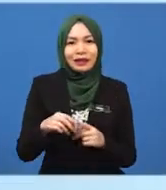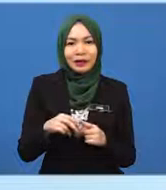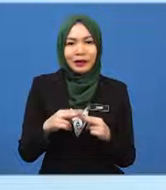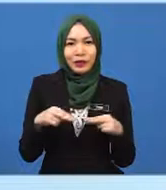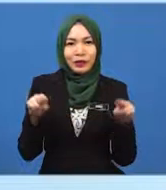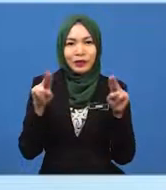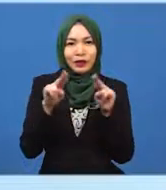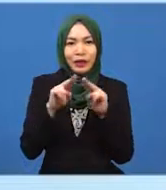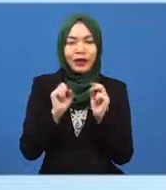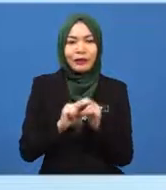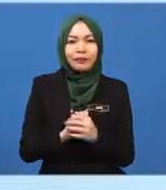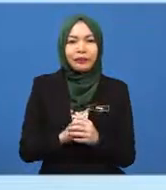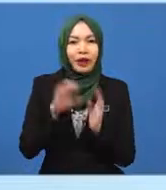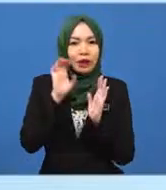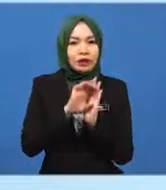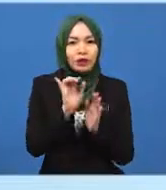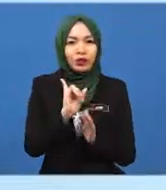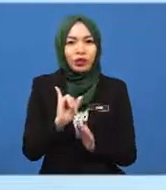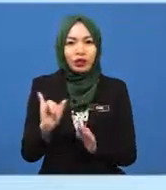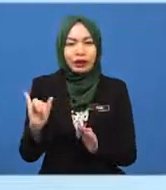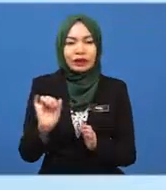Contoh mudah seperti